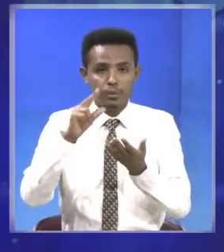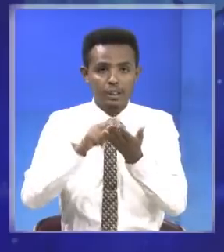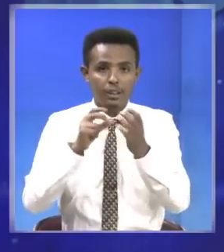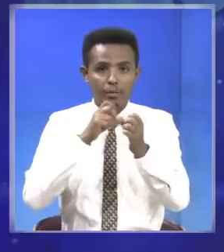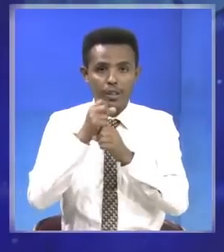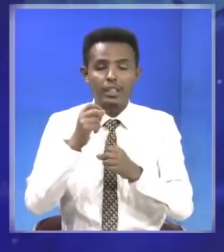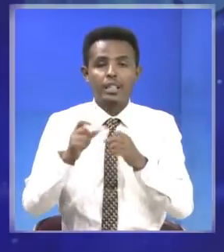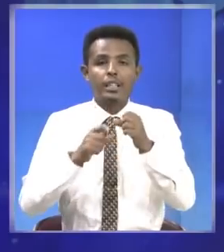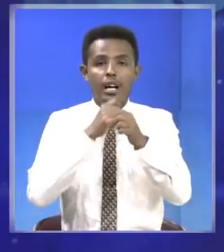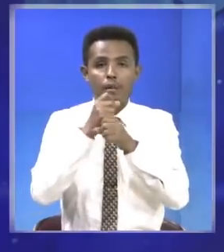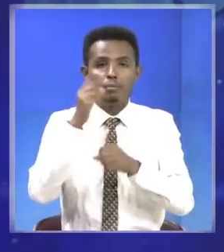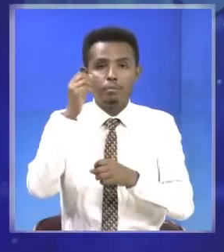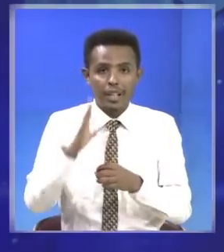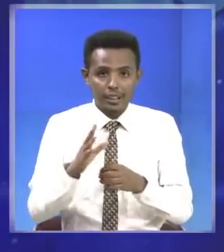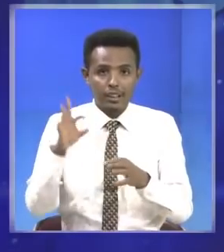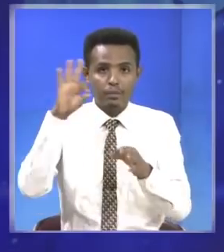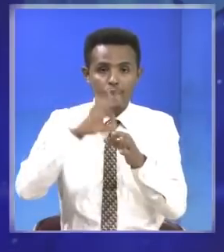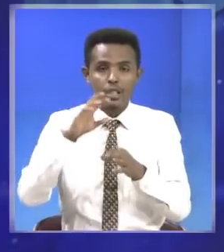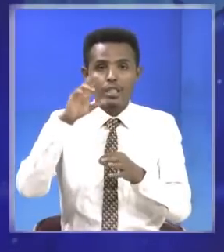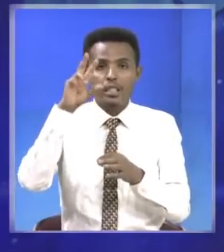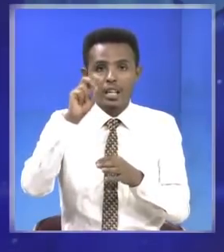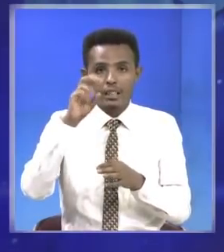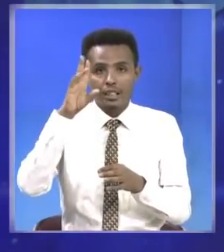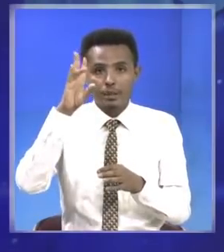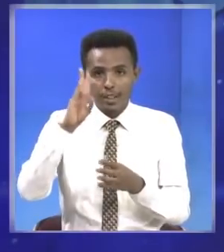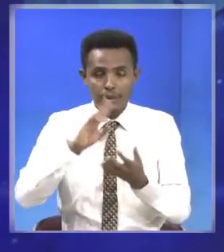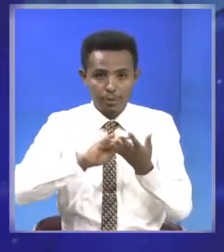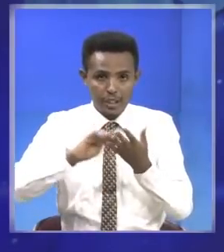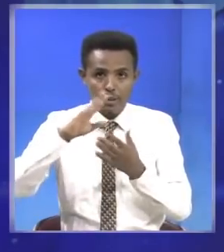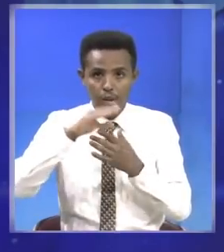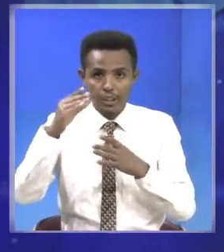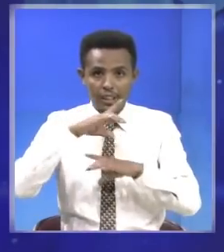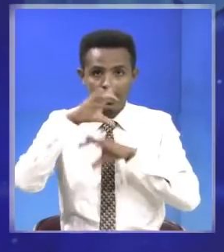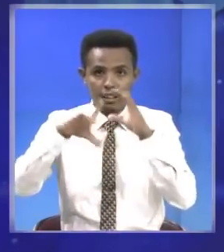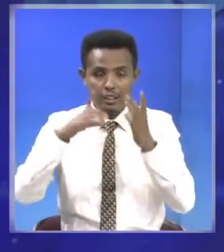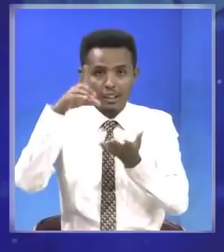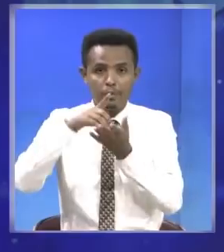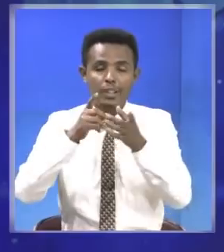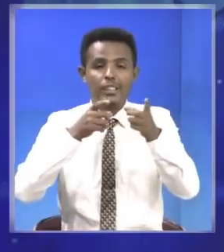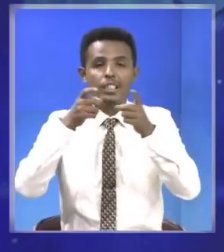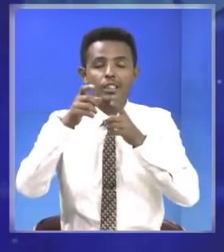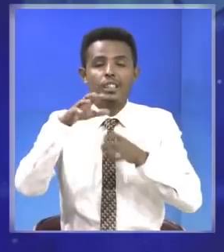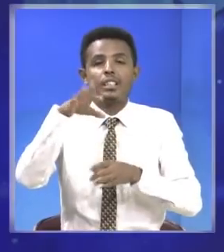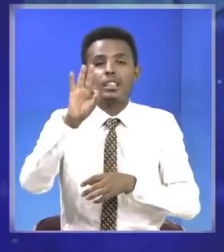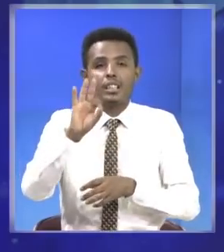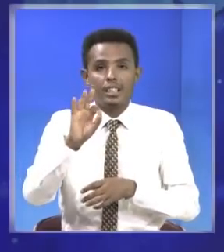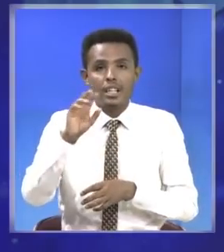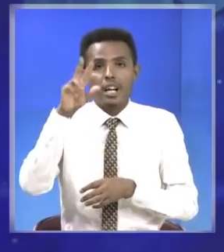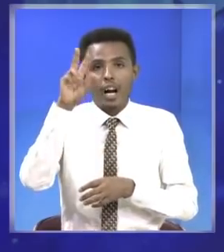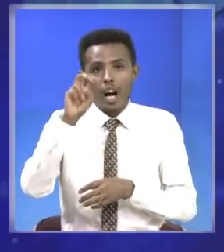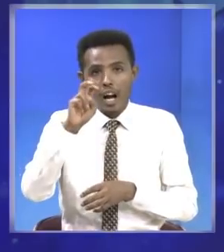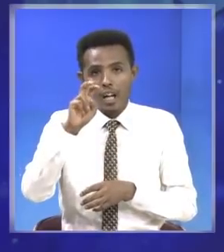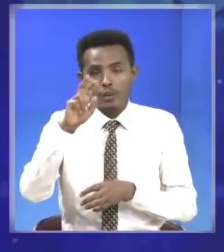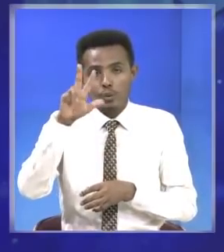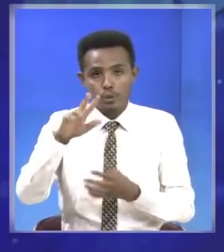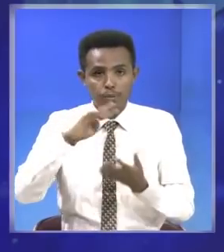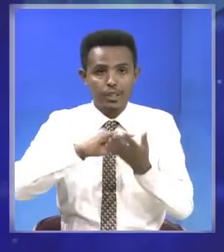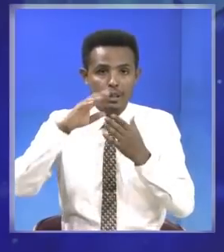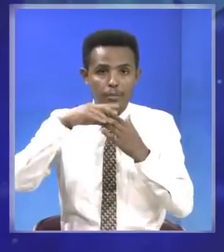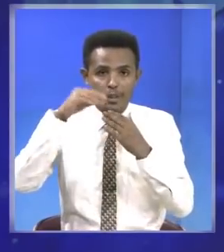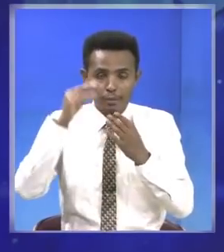ባንክ በተመደበለት 37 ሚሊዮን ብር እና ከክልሉ መንግስት ከከተማ አስተዳደሩ በተገኘ ተጨማሪ 23 ሚሊዮን ብር በጀት